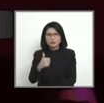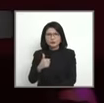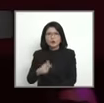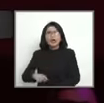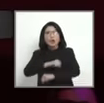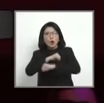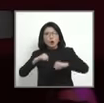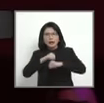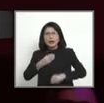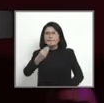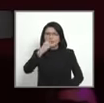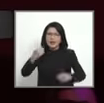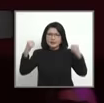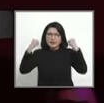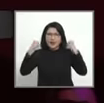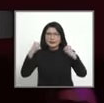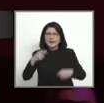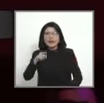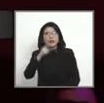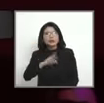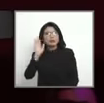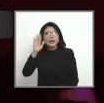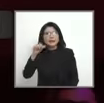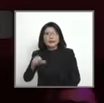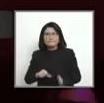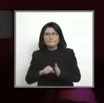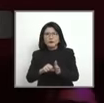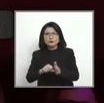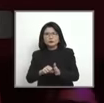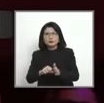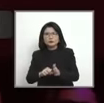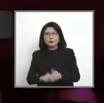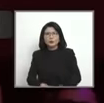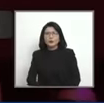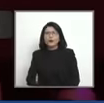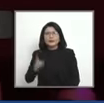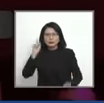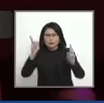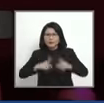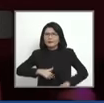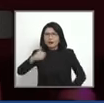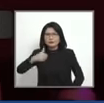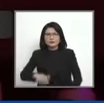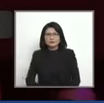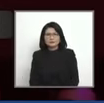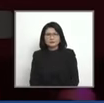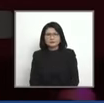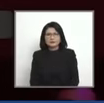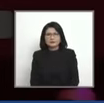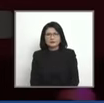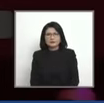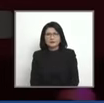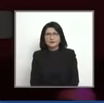Bansos ya tadi Mas Danel sudahutip bahasa Minang itu tadi yang di sini salah bisa salah bisa benar soal bantuan